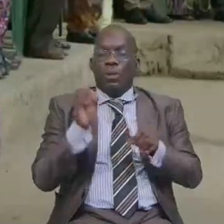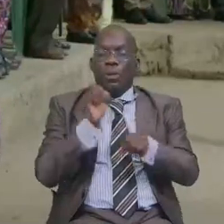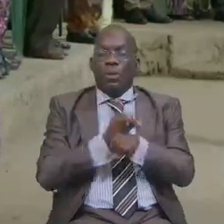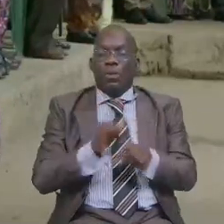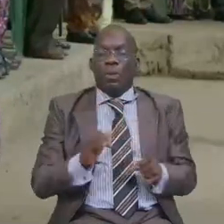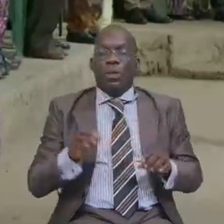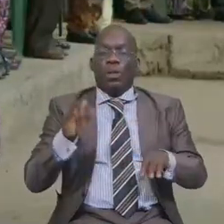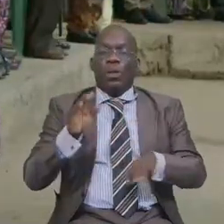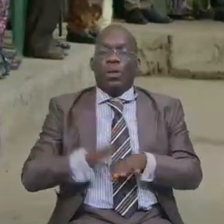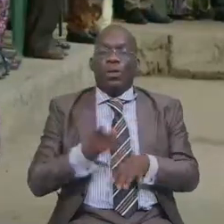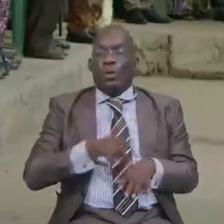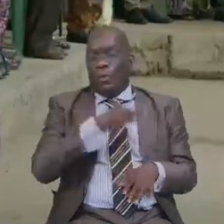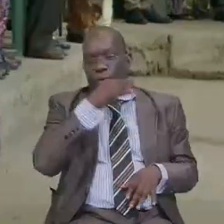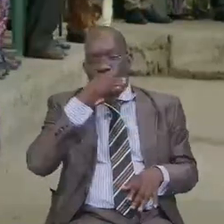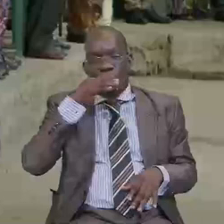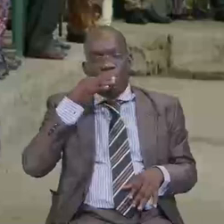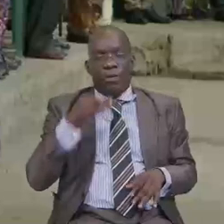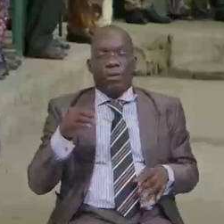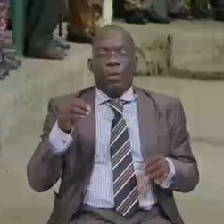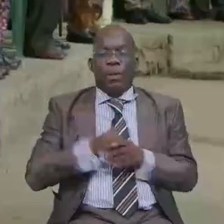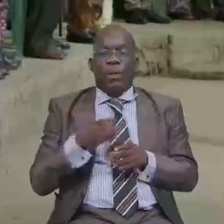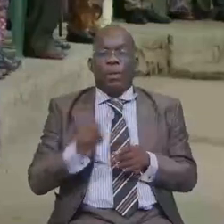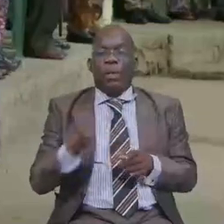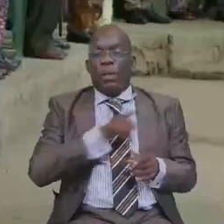Premier, travaille dans le champ, dans le Seigneur.